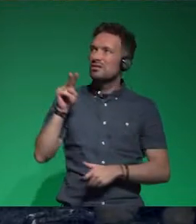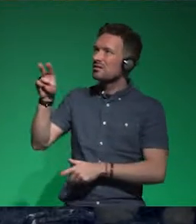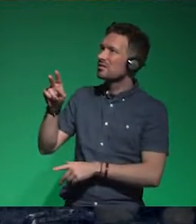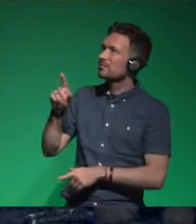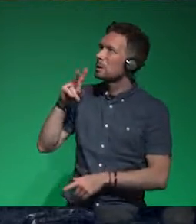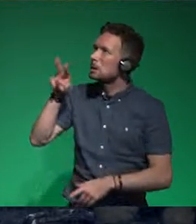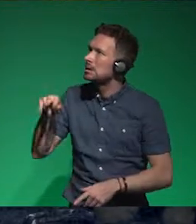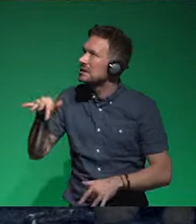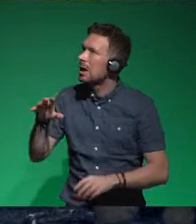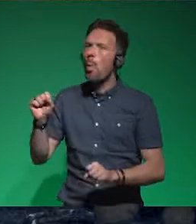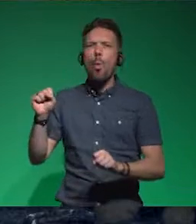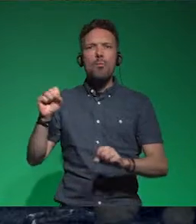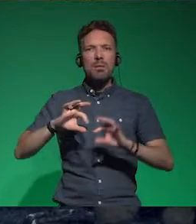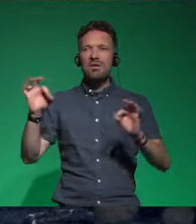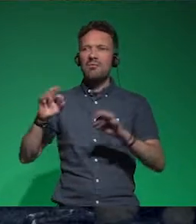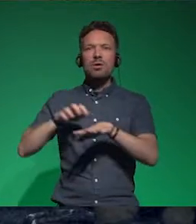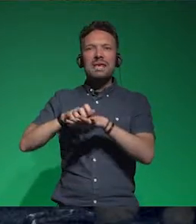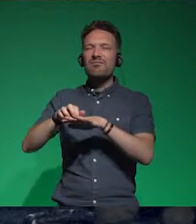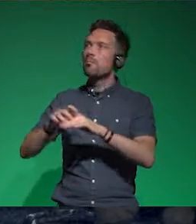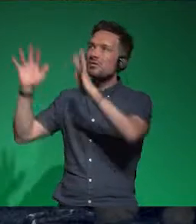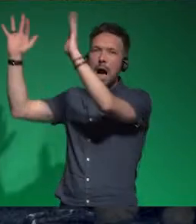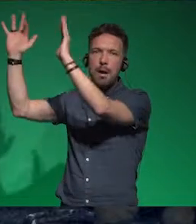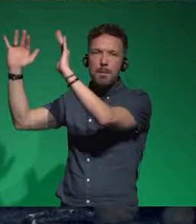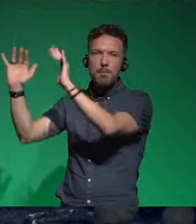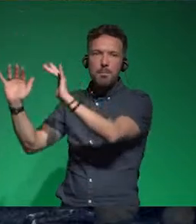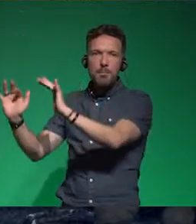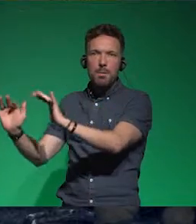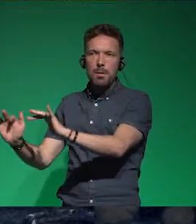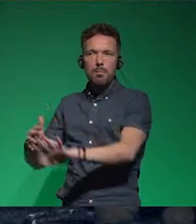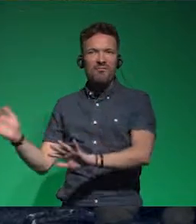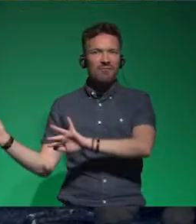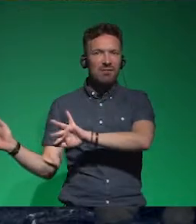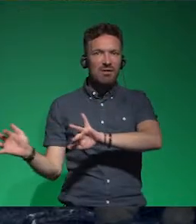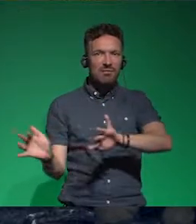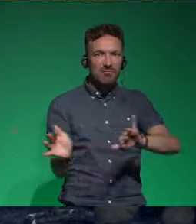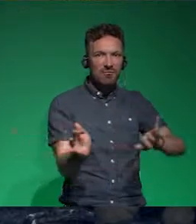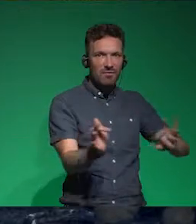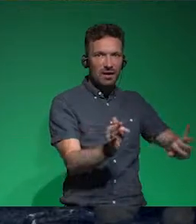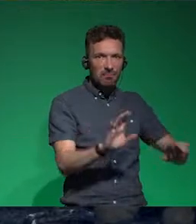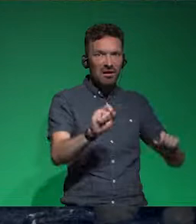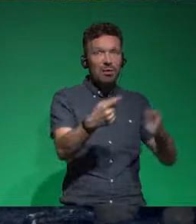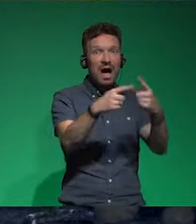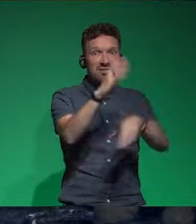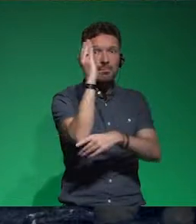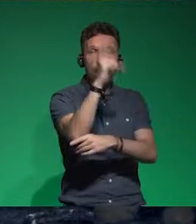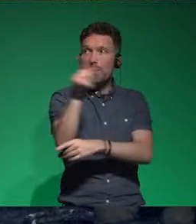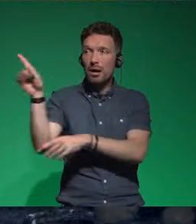und aus dem Wald heraustransportiert, damit nicht eine Infektion noch gesunder Waldbestände erfolgen